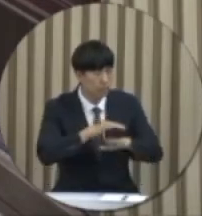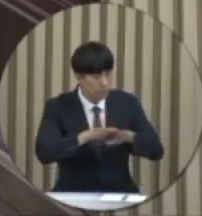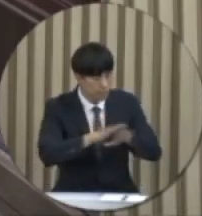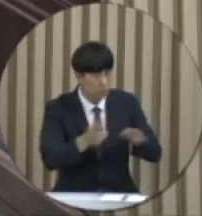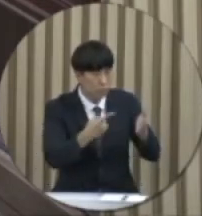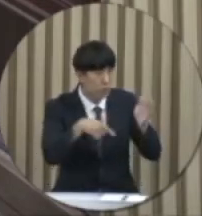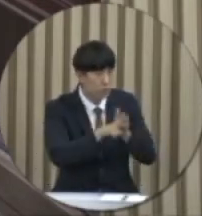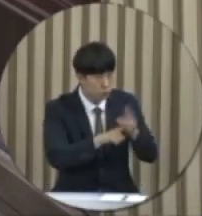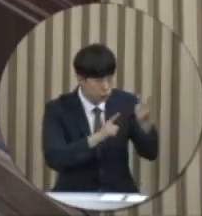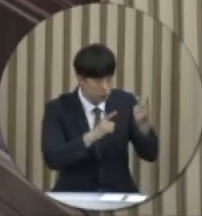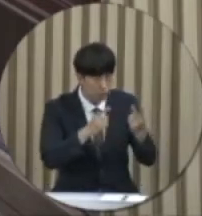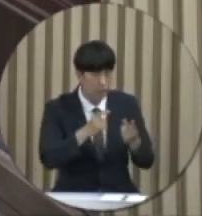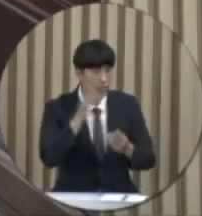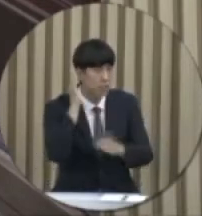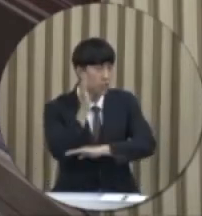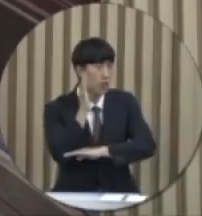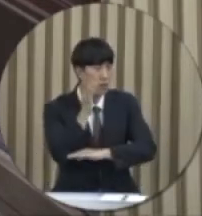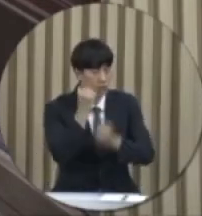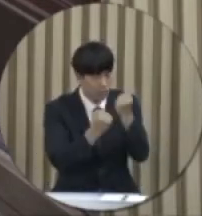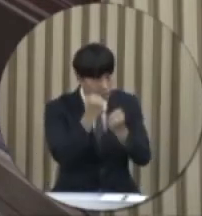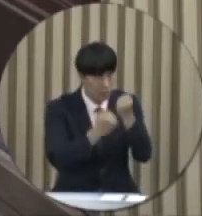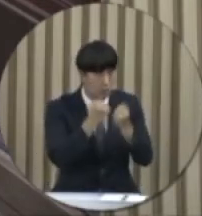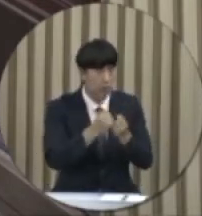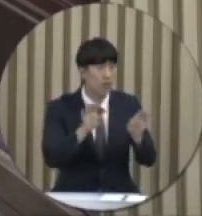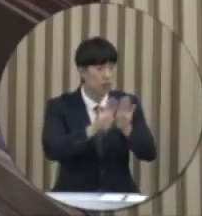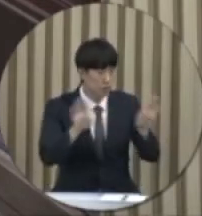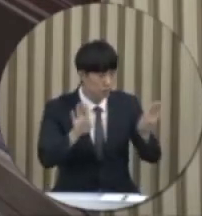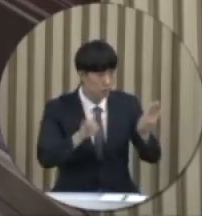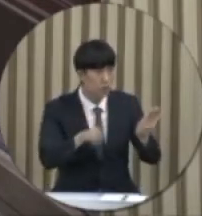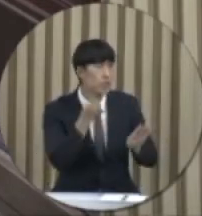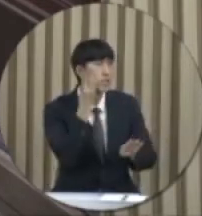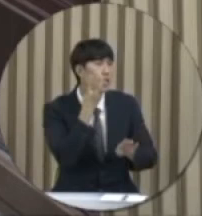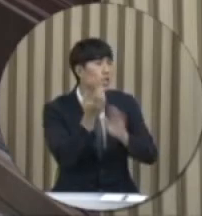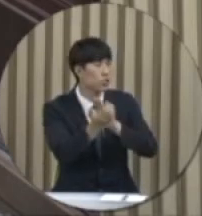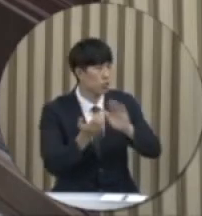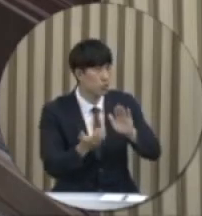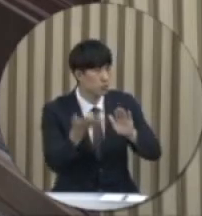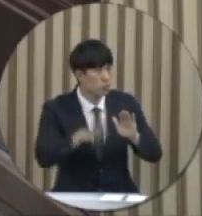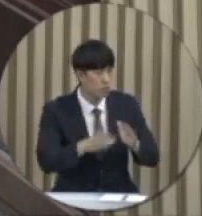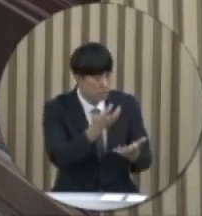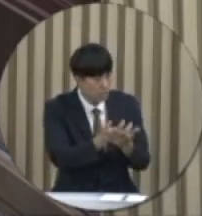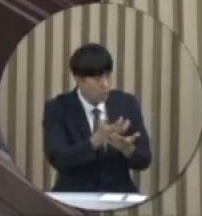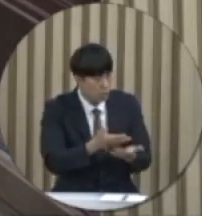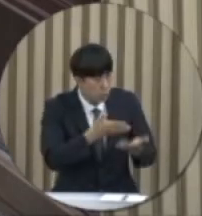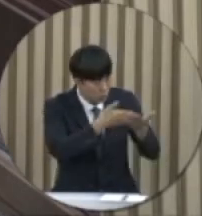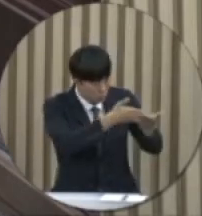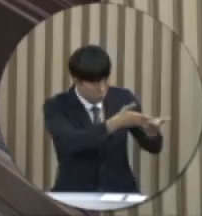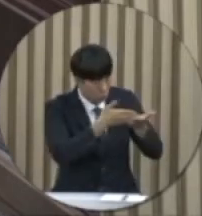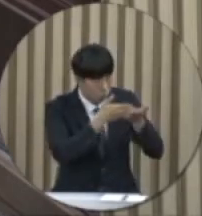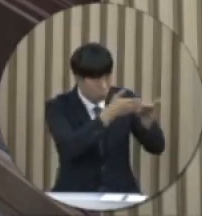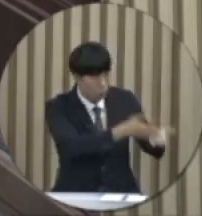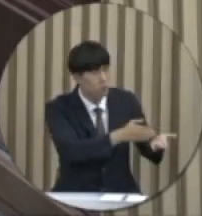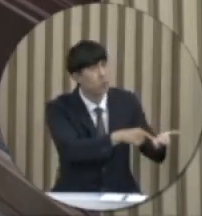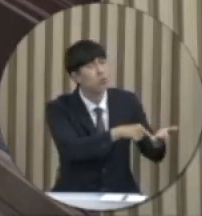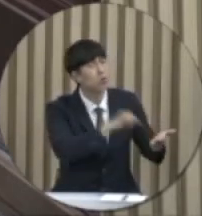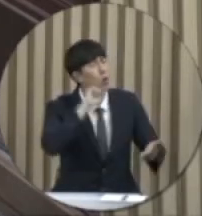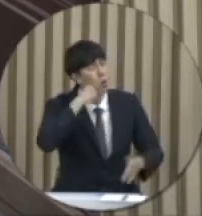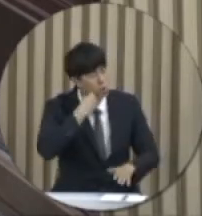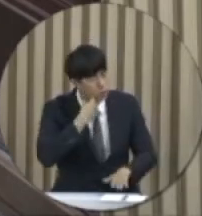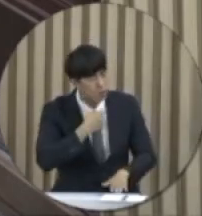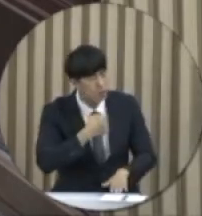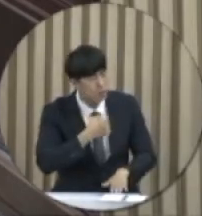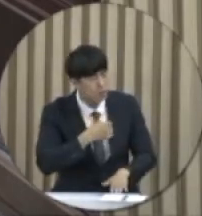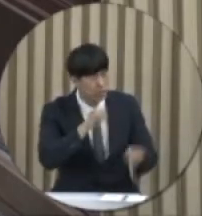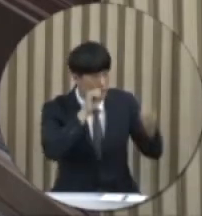번의 간담회를 했습니다. 그게 세달 전이었습니다. 근데 자료 요구는 이번에 되게 어려웠습니다.